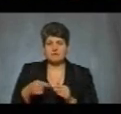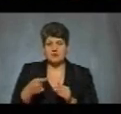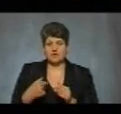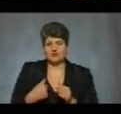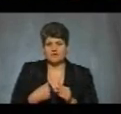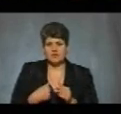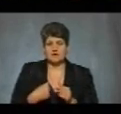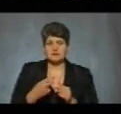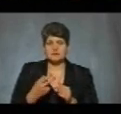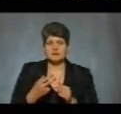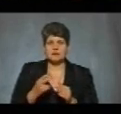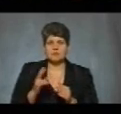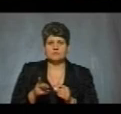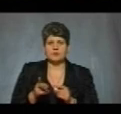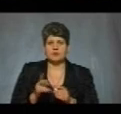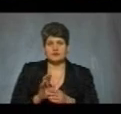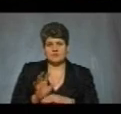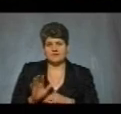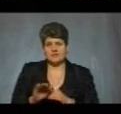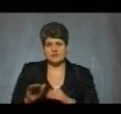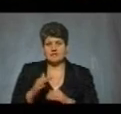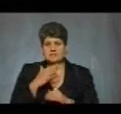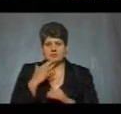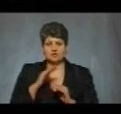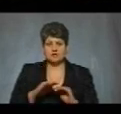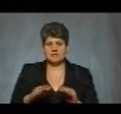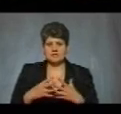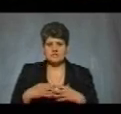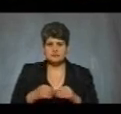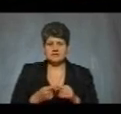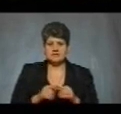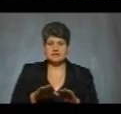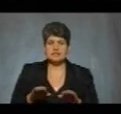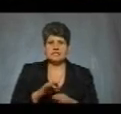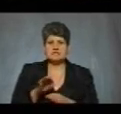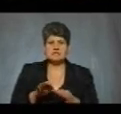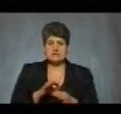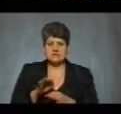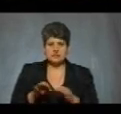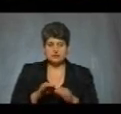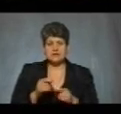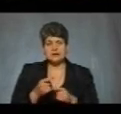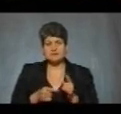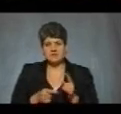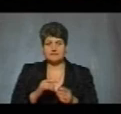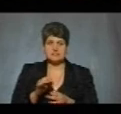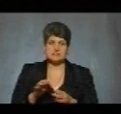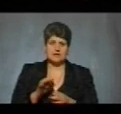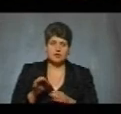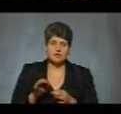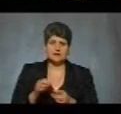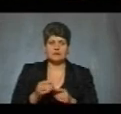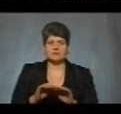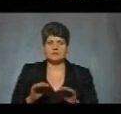нас Карітас Оломоуц, що ми набрали таких дітей. Це багатодітні сім'ї. Це діти-сироти круглі, діти-напівсироти, діти,